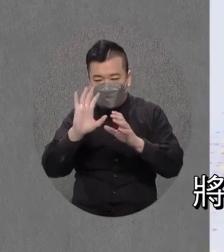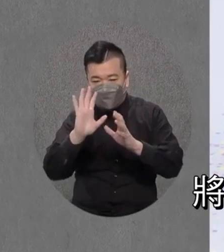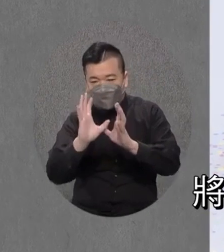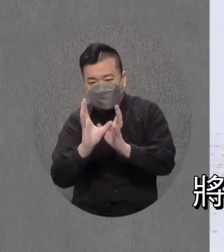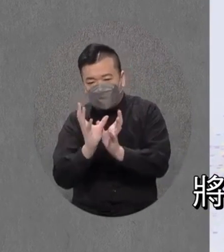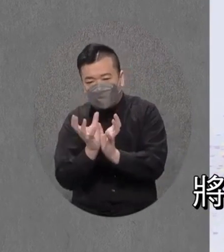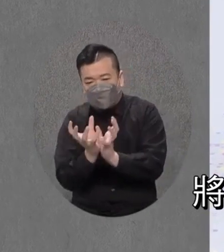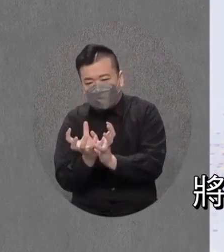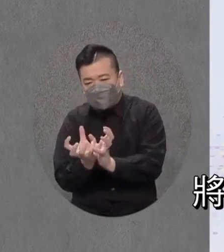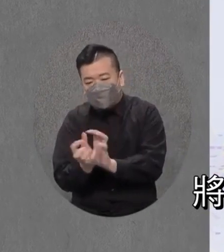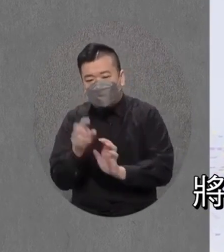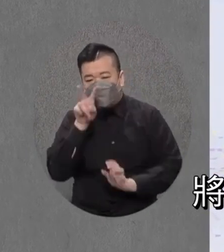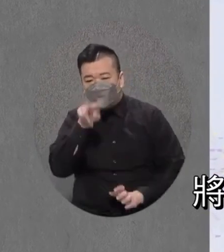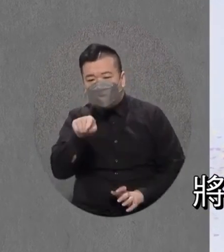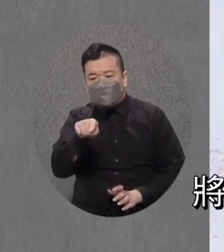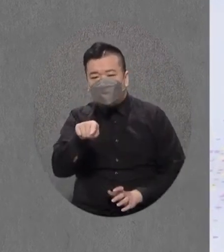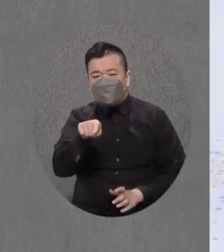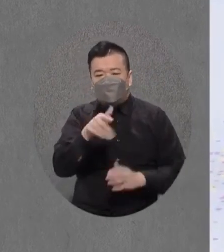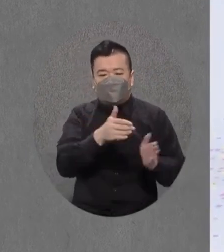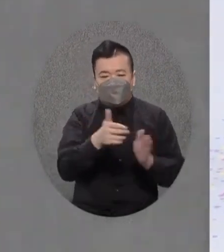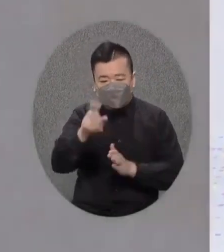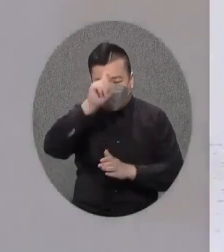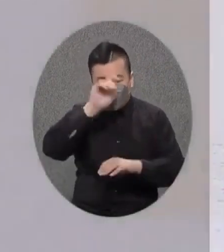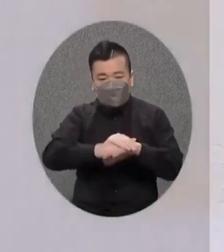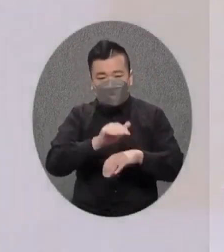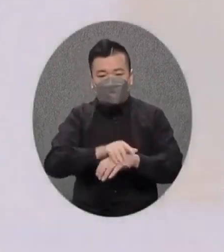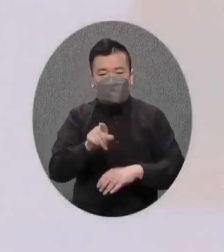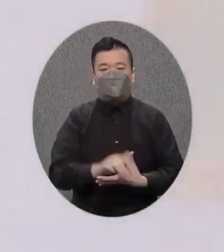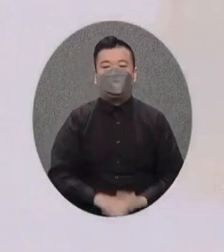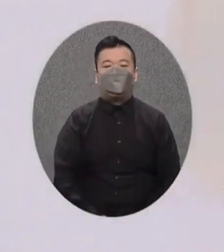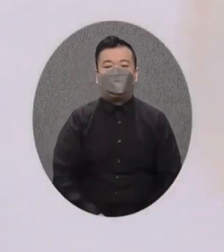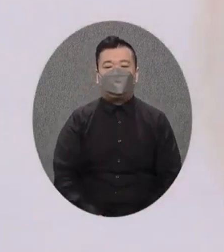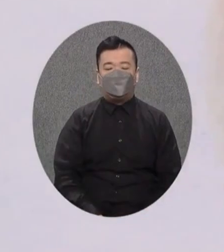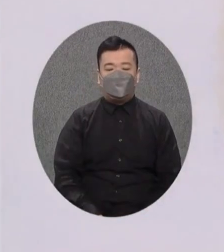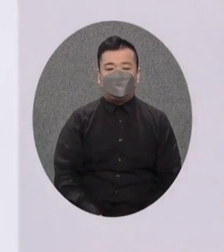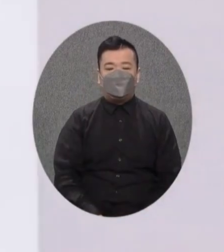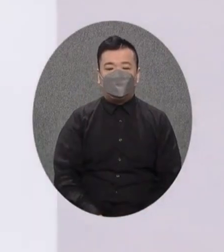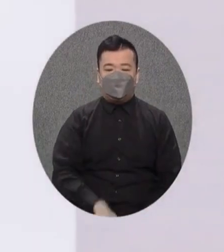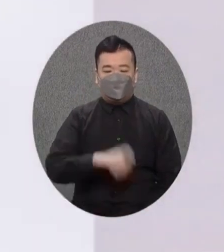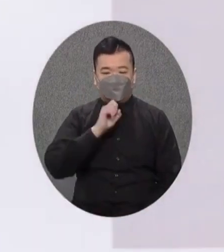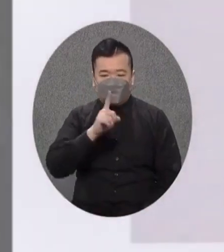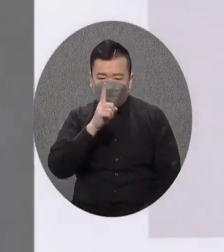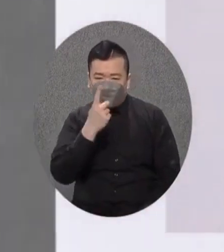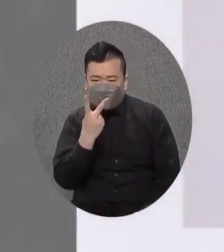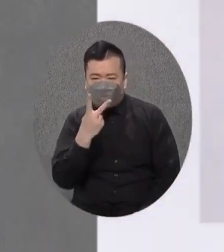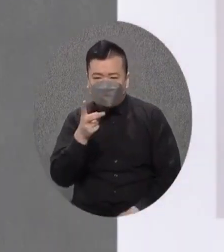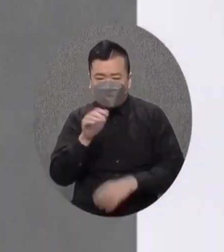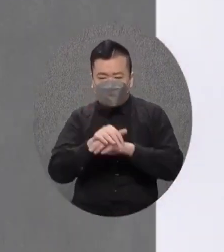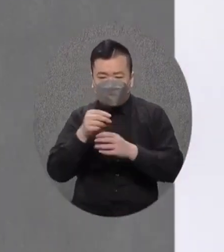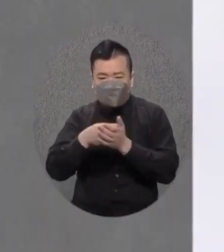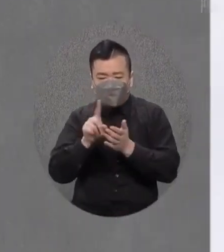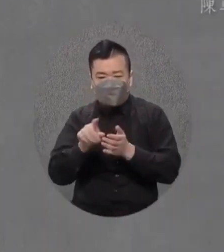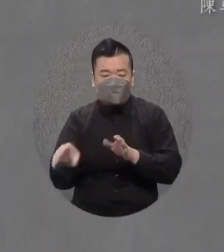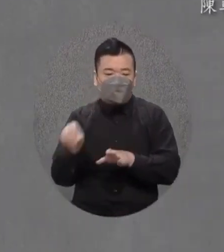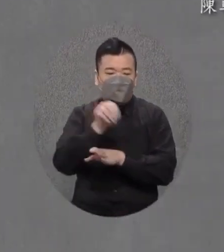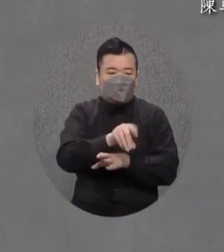解、崩壞的那個過程記錄下來，那然後就 capture 了用其中一兩個圖像就拿來做